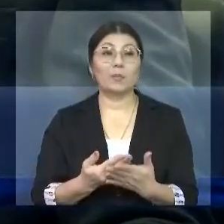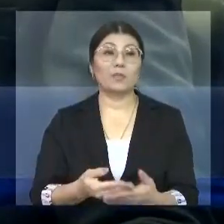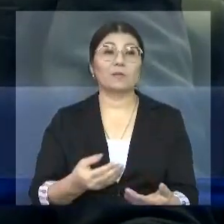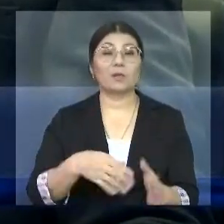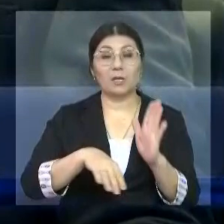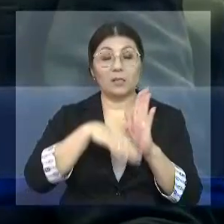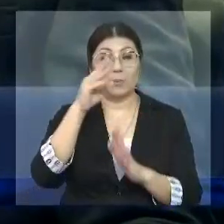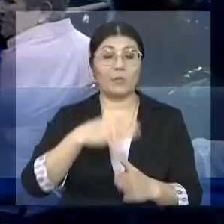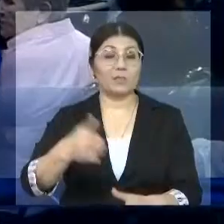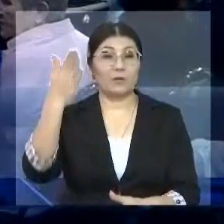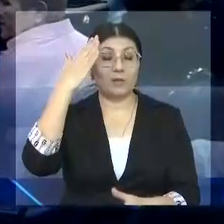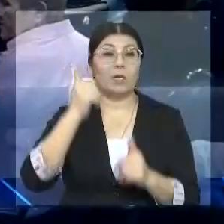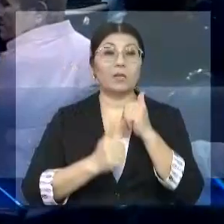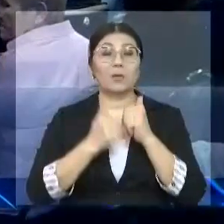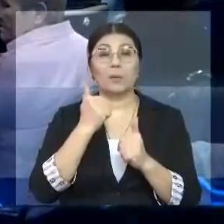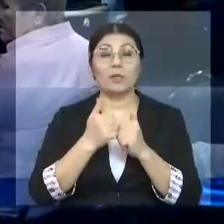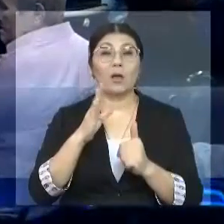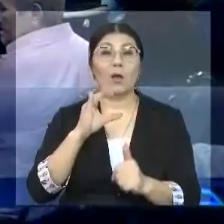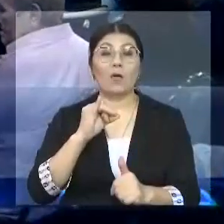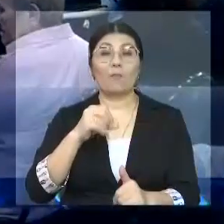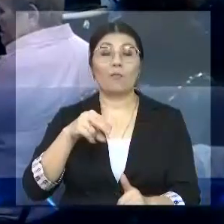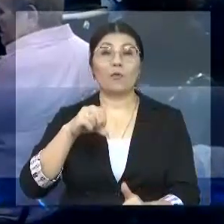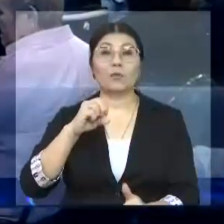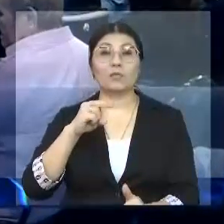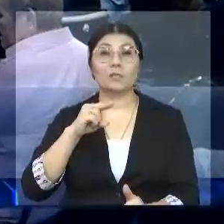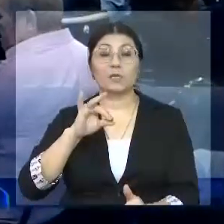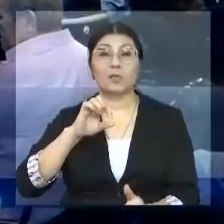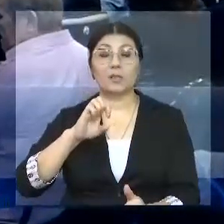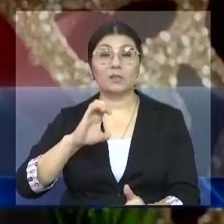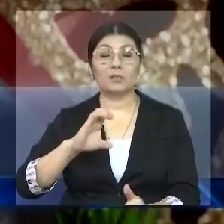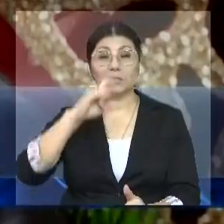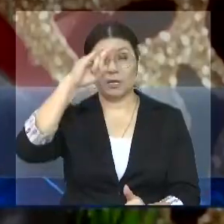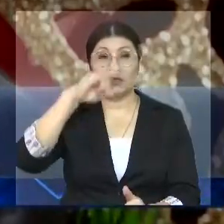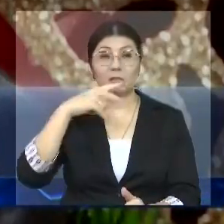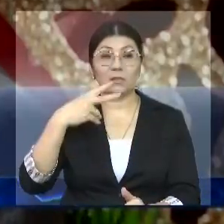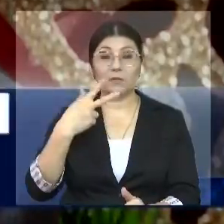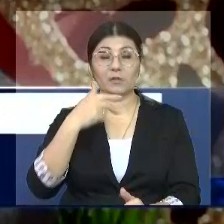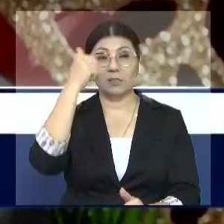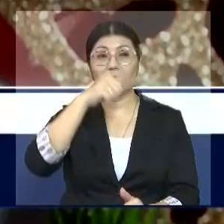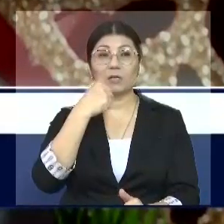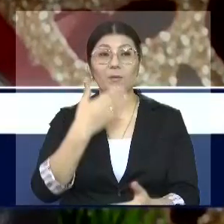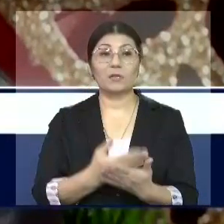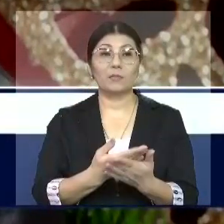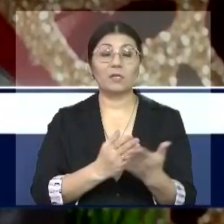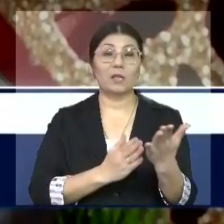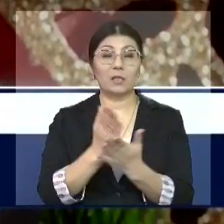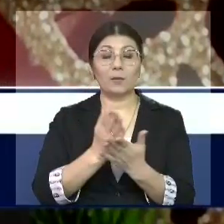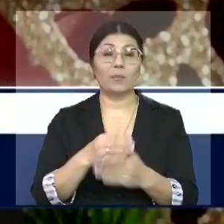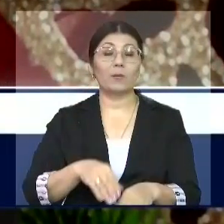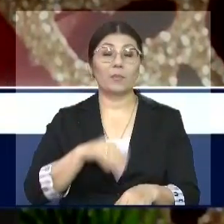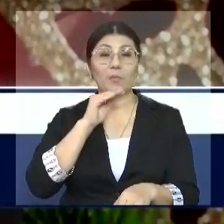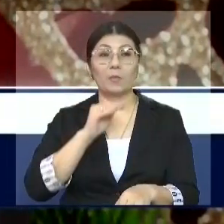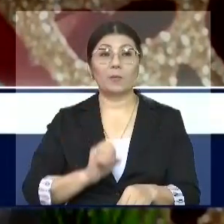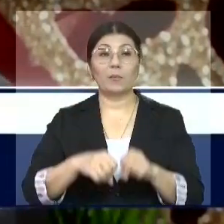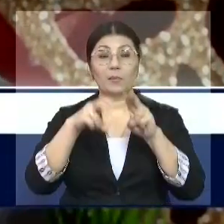выдающиеся способности на конкурсе WorldSkills Казахстан 2023. По компетенции обслуживания